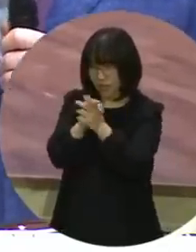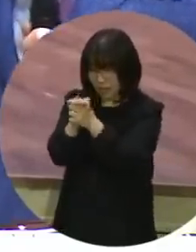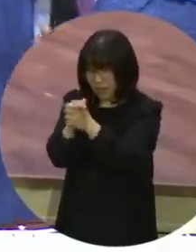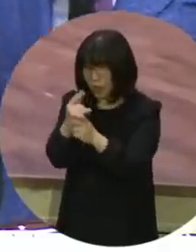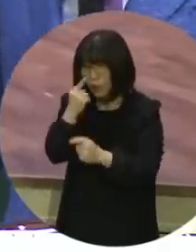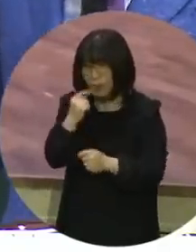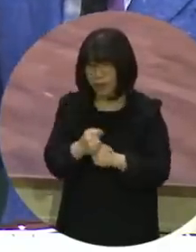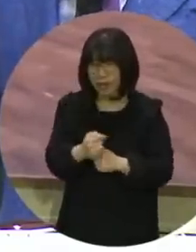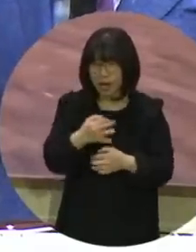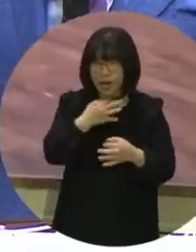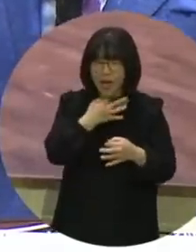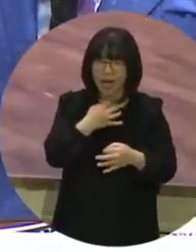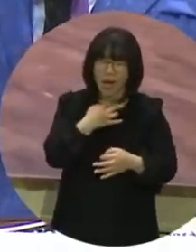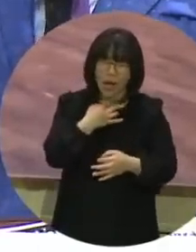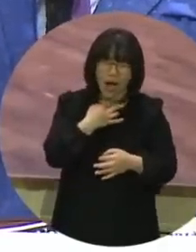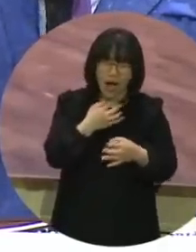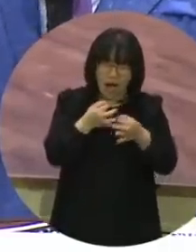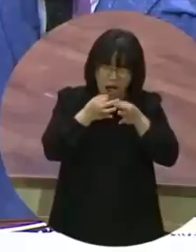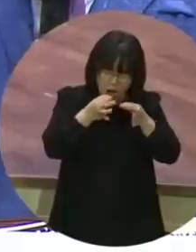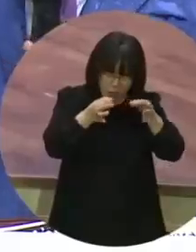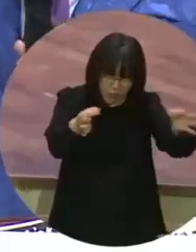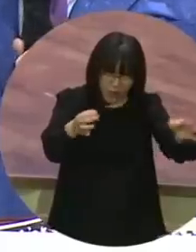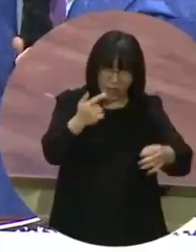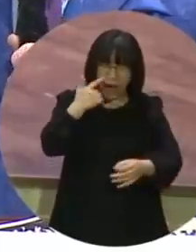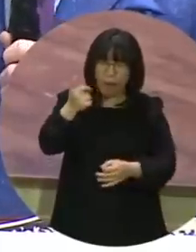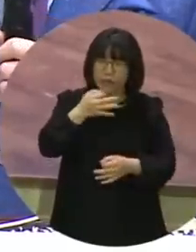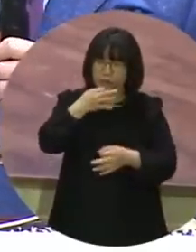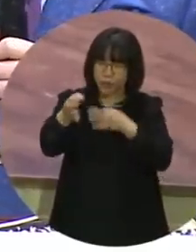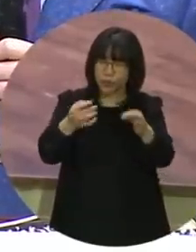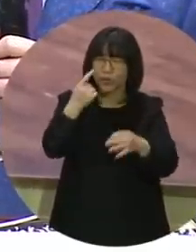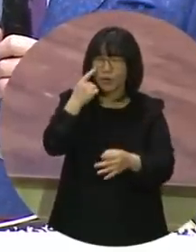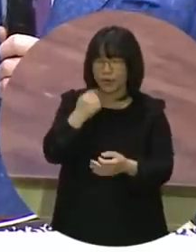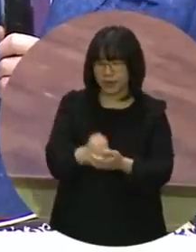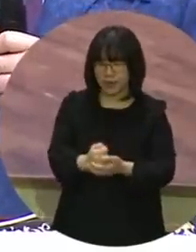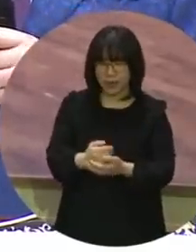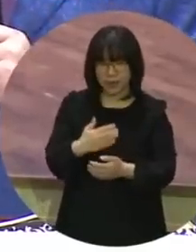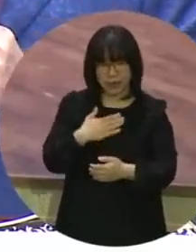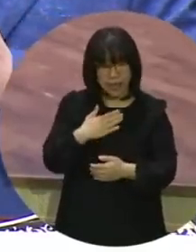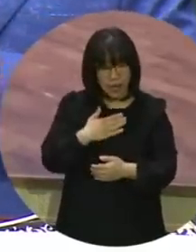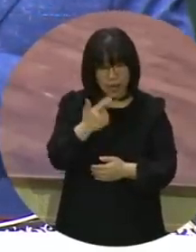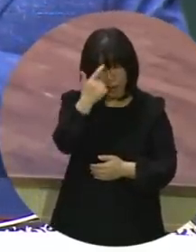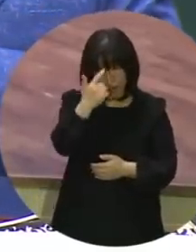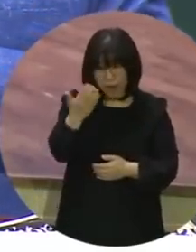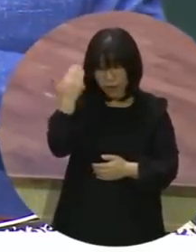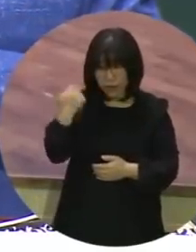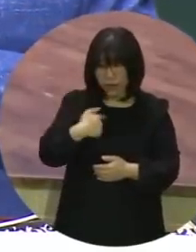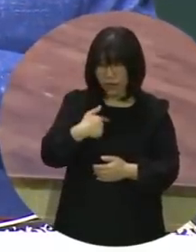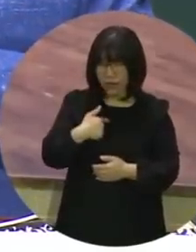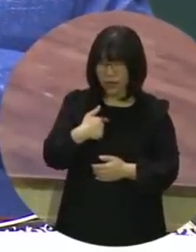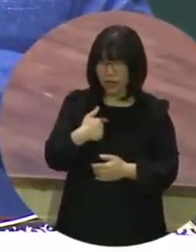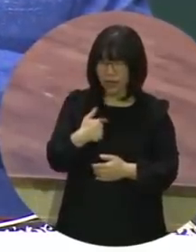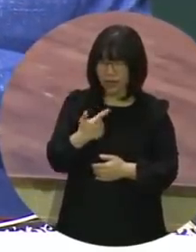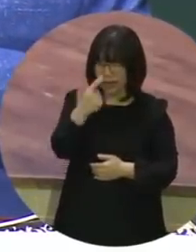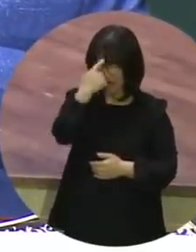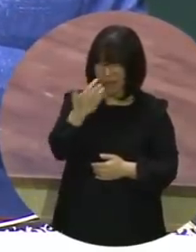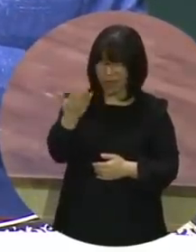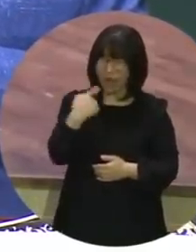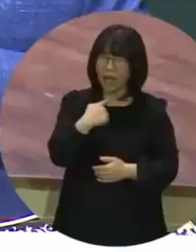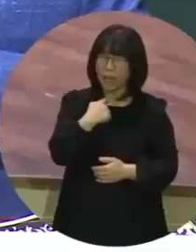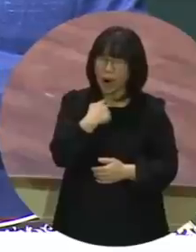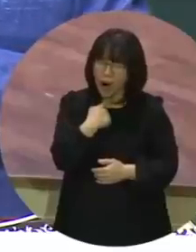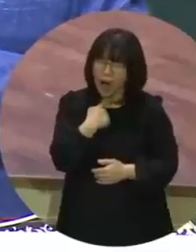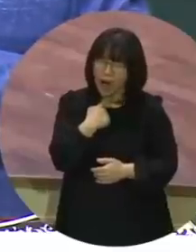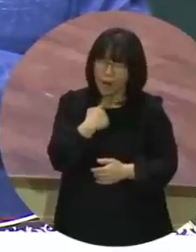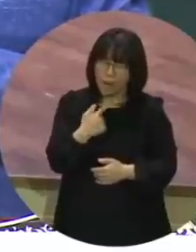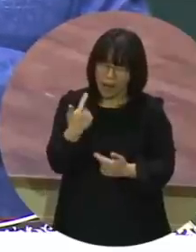목이 터져라고. 아시겠어요? 목이 터져라. 저는요 이 늘 목이 쉬어 있었어요. 늘 개척하면서